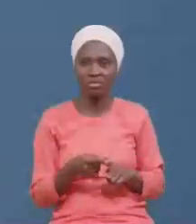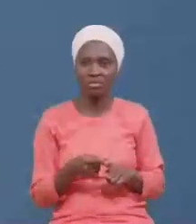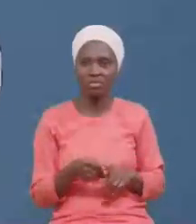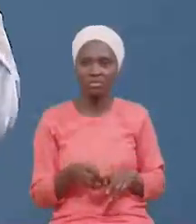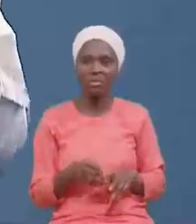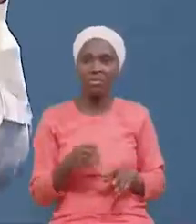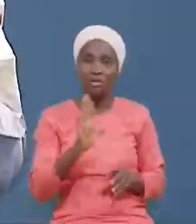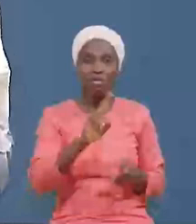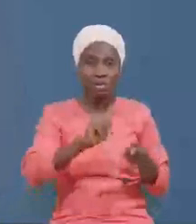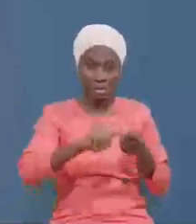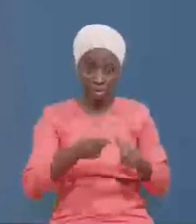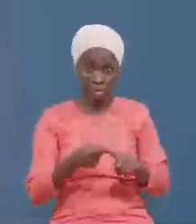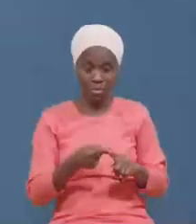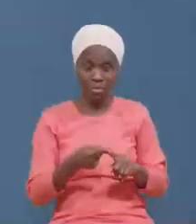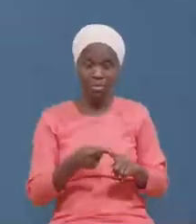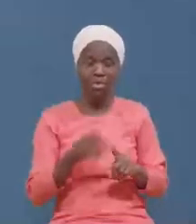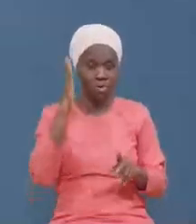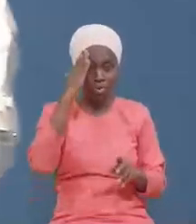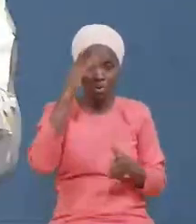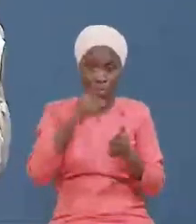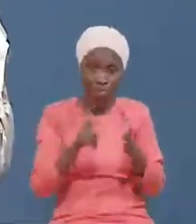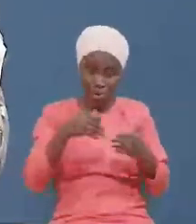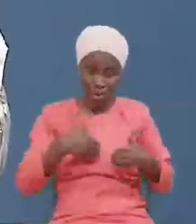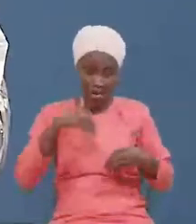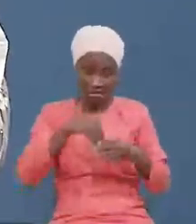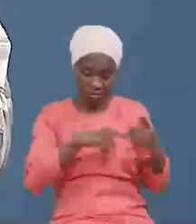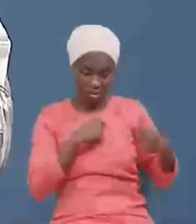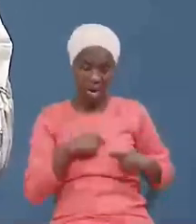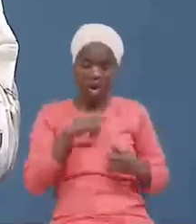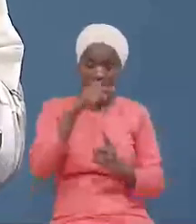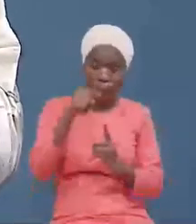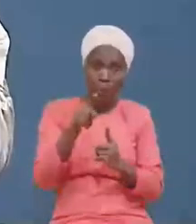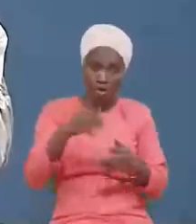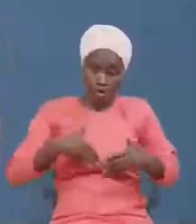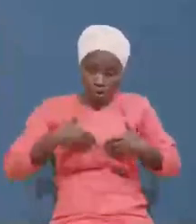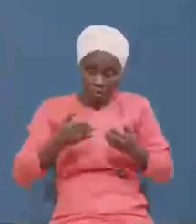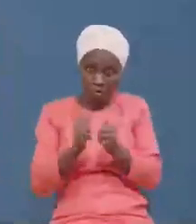Votre voisin va savoir ce qui est dans votre cœur lorsque vous confessez de votre bouche.